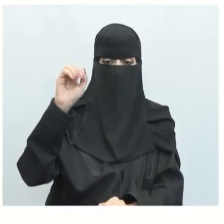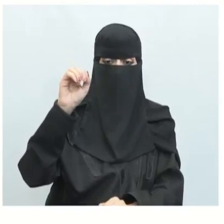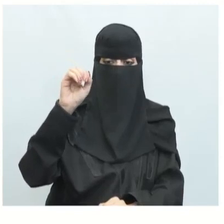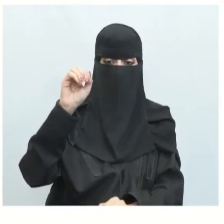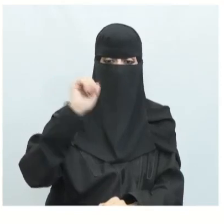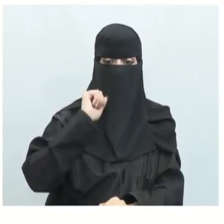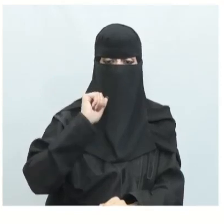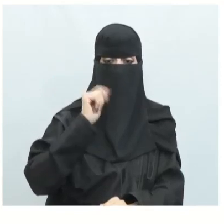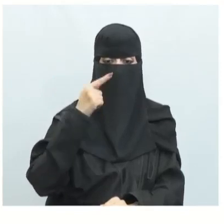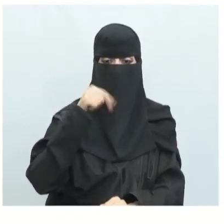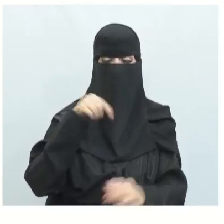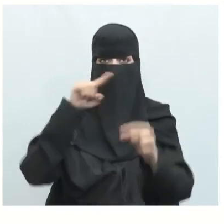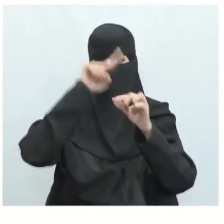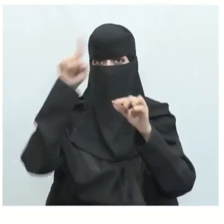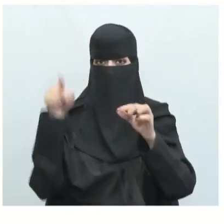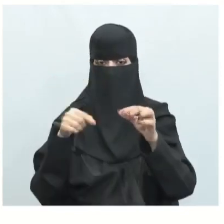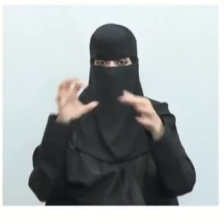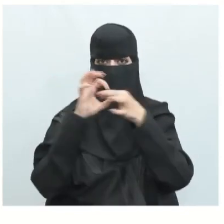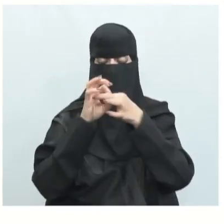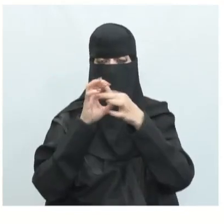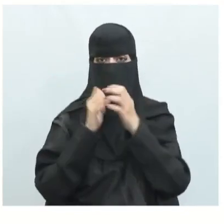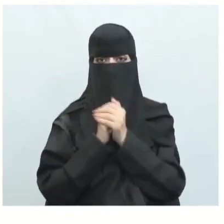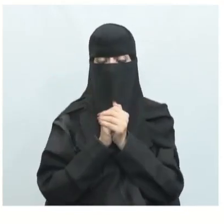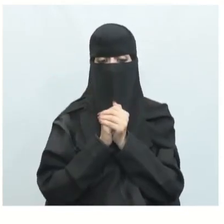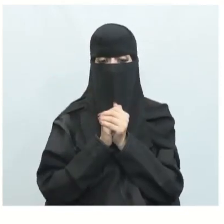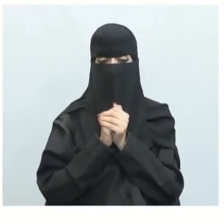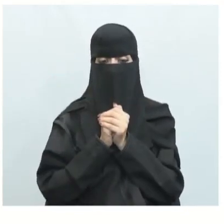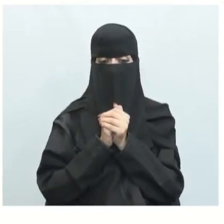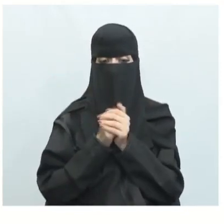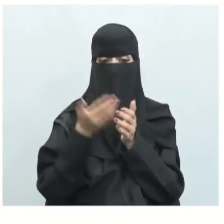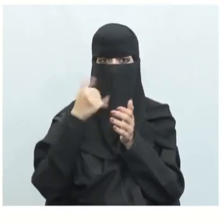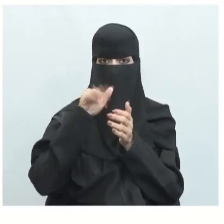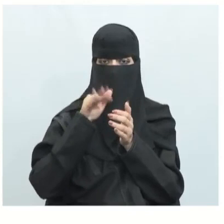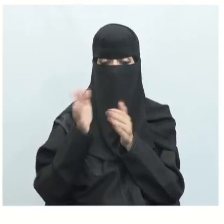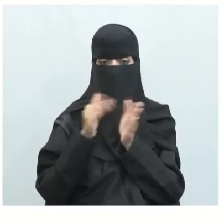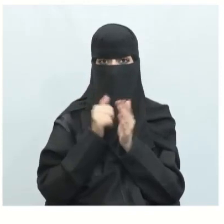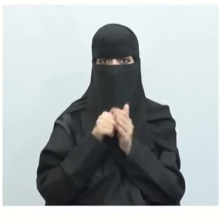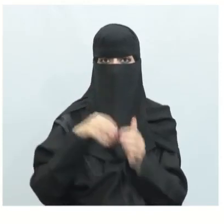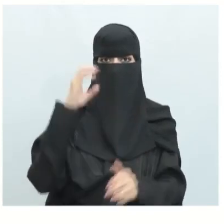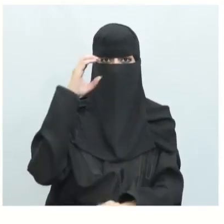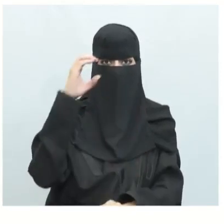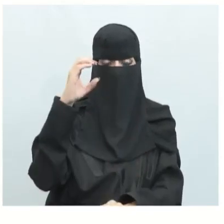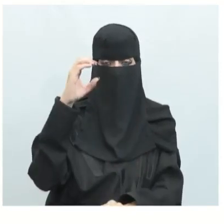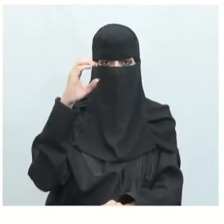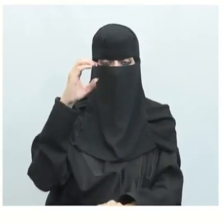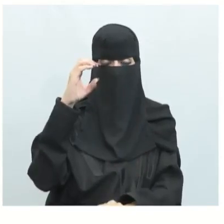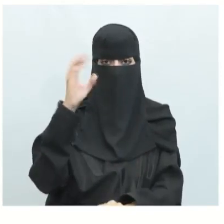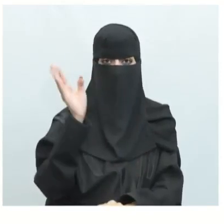وي ضعي رابط هنا بين الاي والي ربطلي بين السي